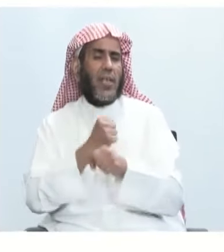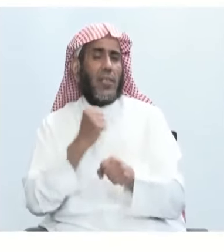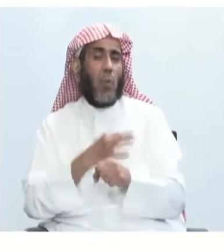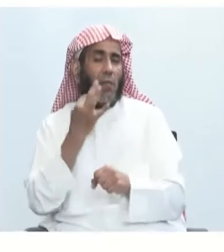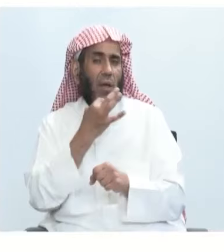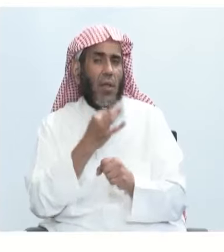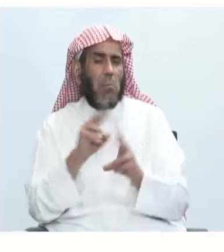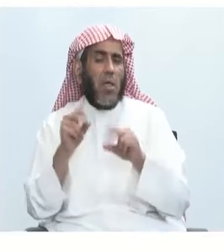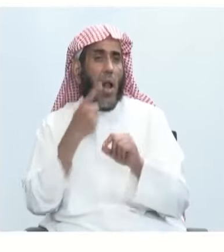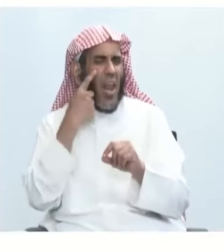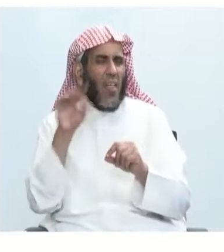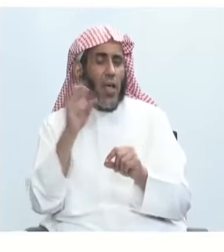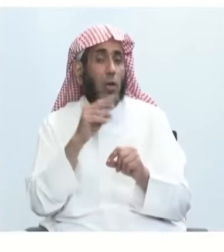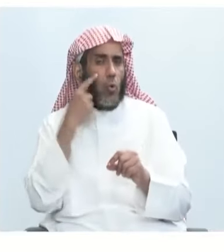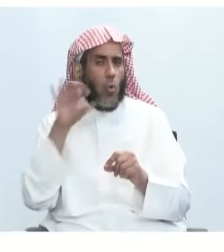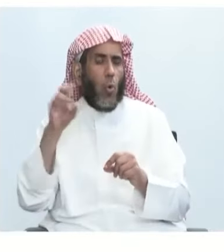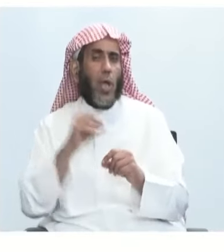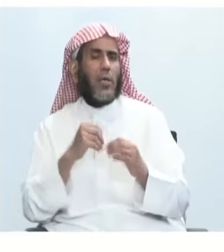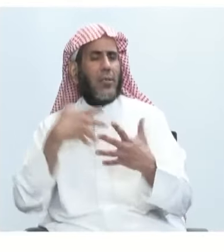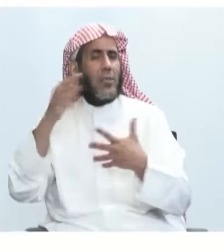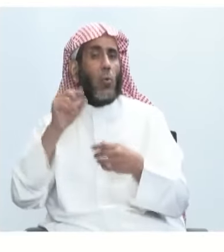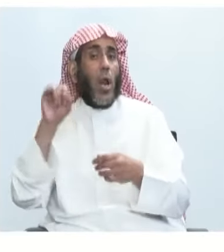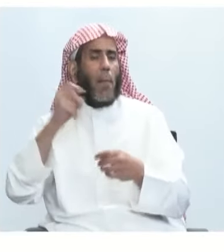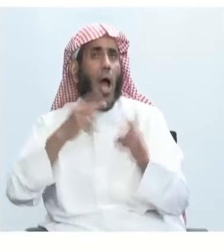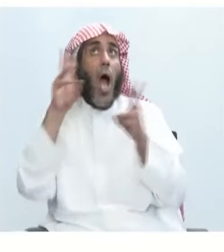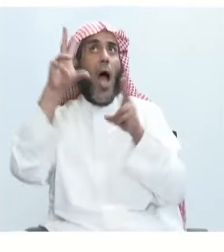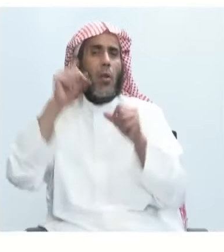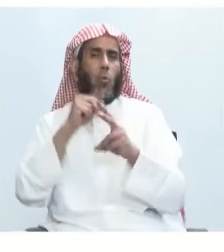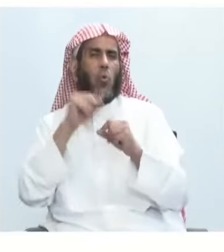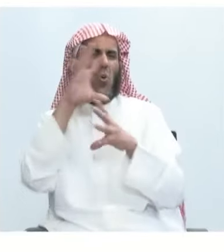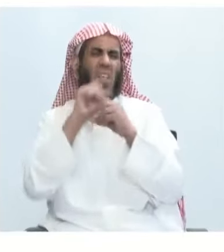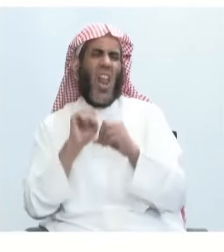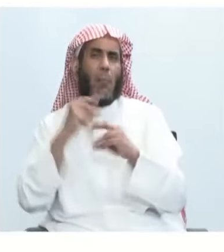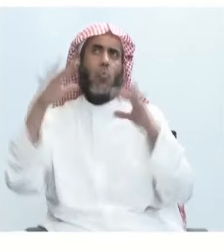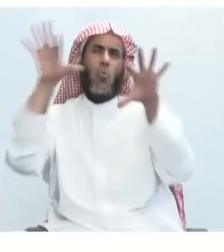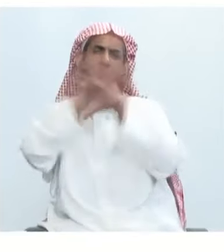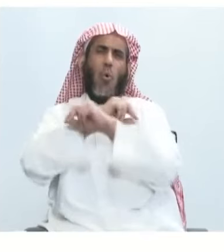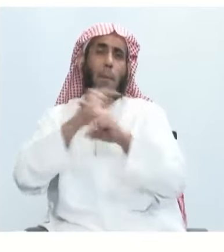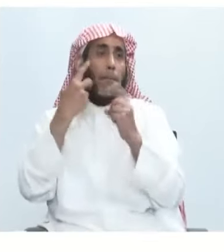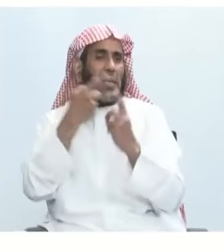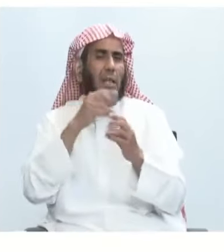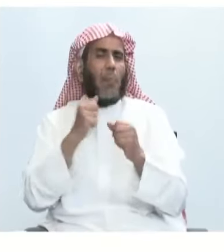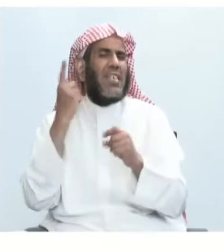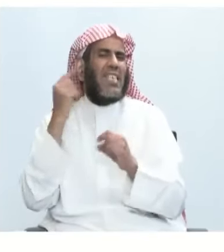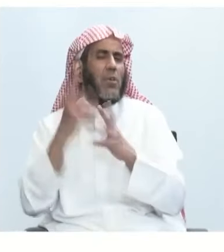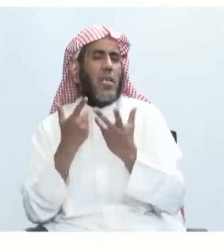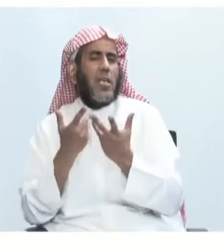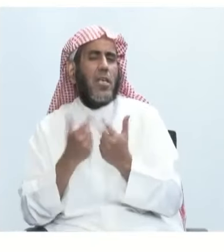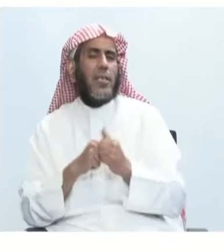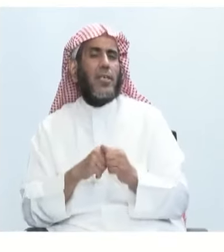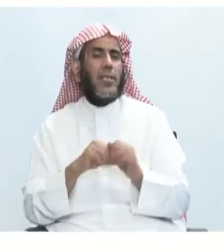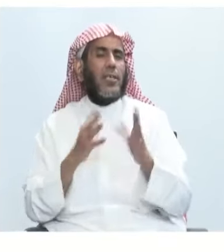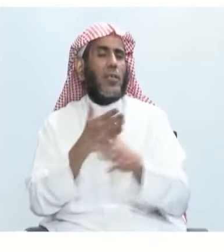الفاظا بمثل نظر رؤيه تصور لمعان وضوح الوان ظلام غيوم مشاهد مشاهد اما نمط السمعي فغالبا ما